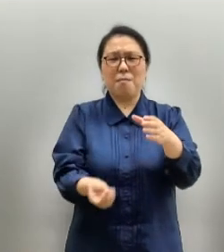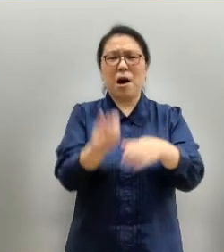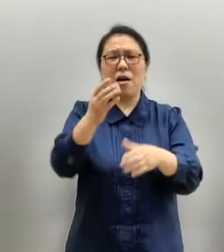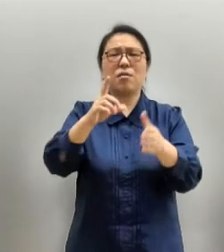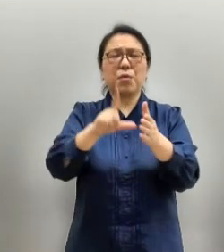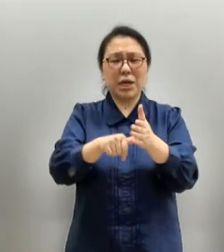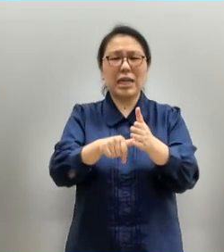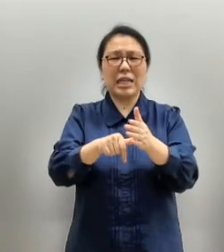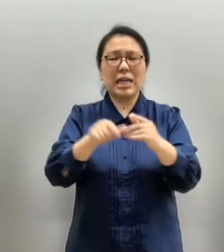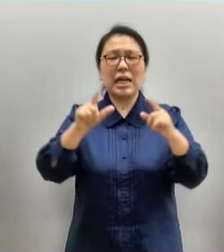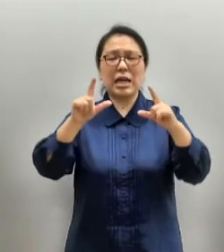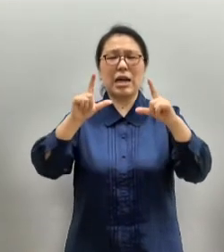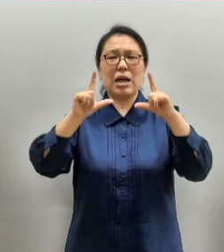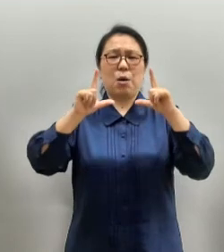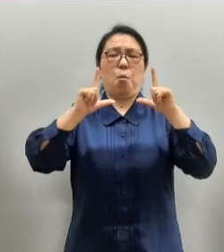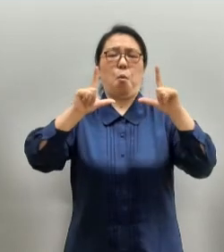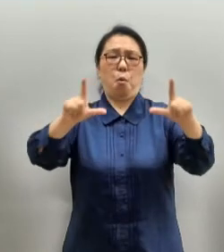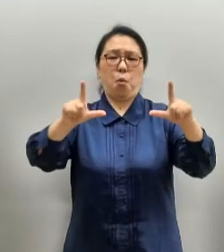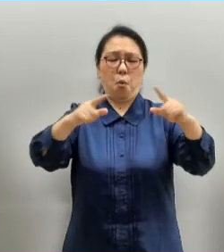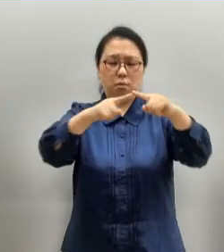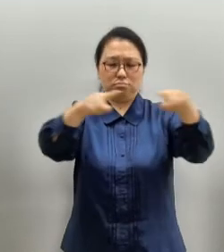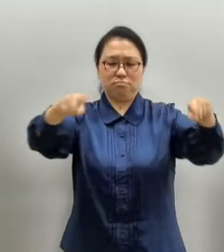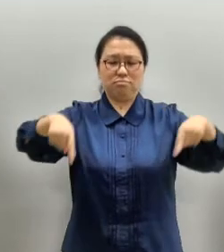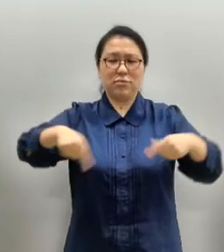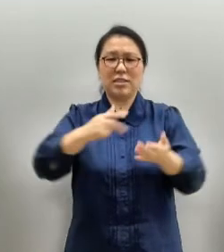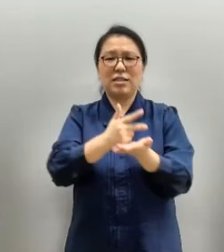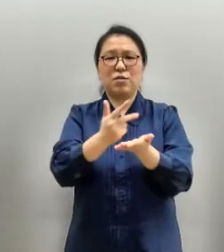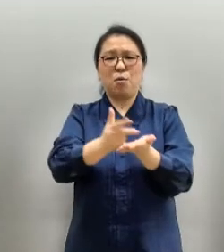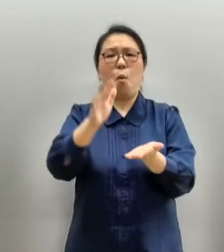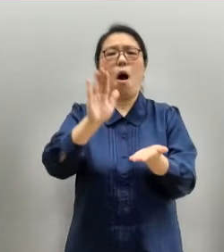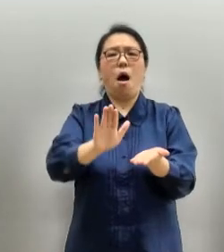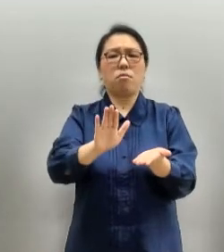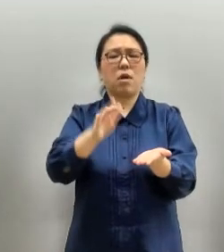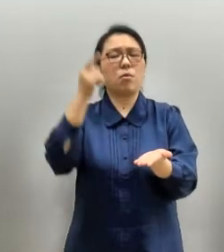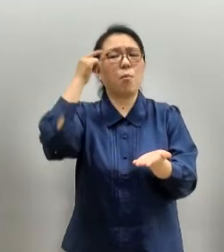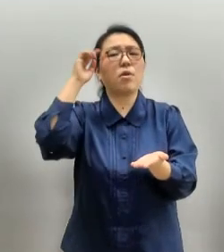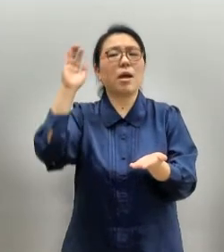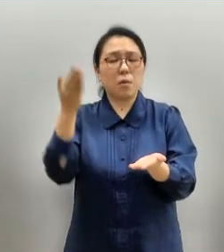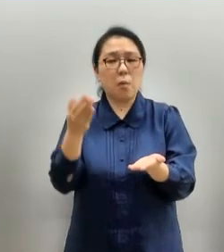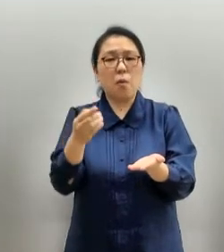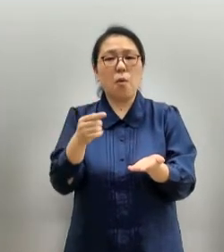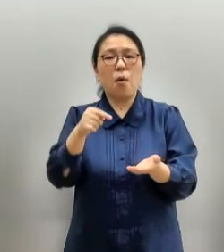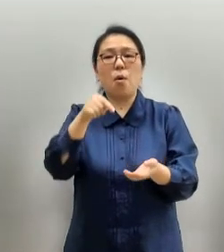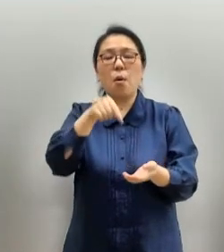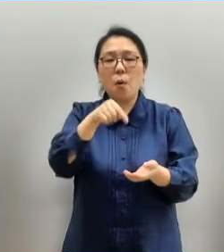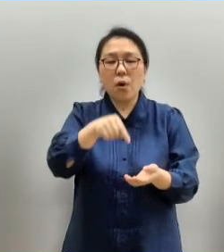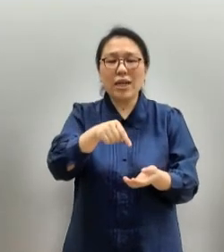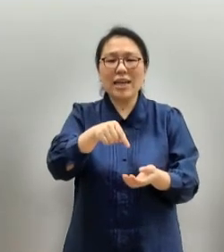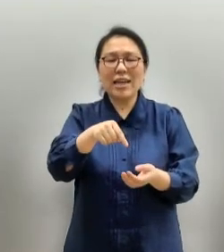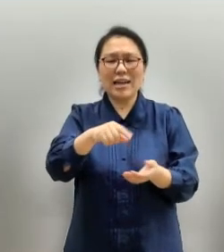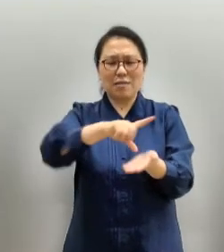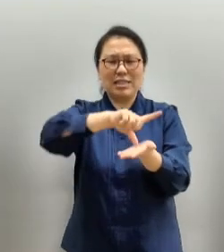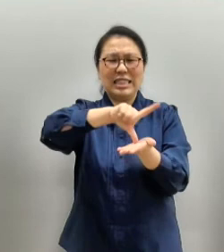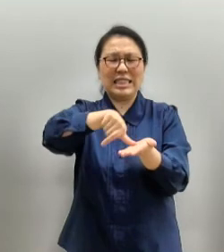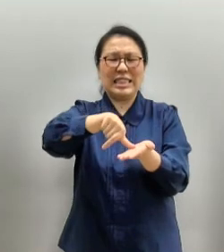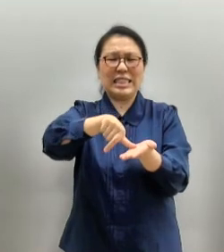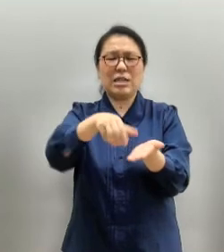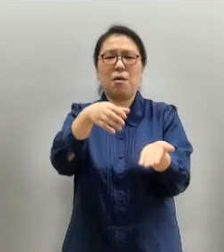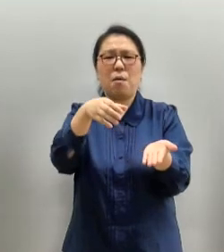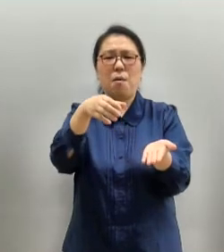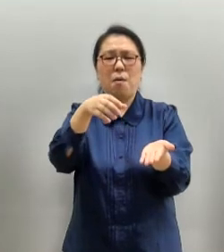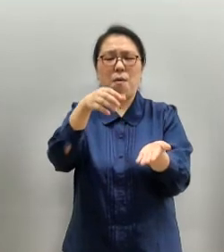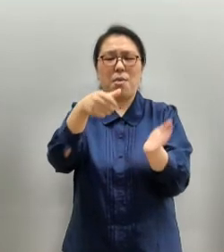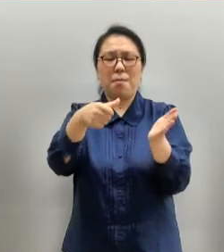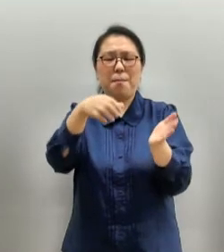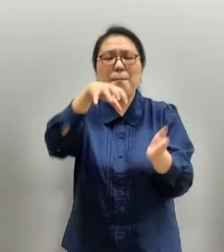でですね、公表している資料があると思います。で、そういうところにですね、何人とか、その、場所についての記載欄があるんですけれ